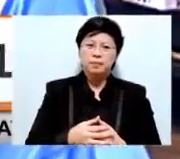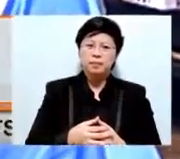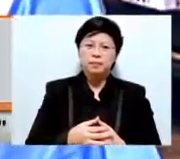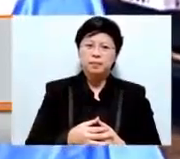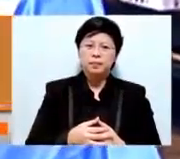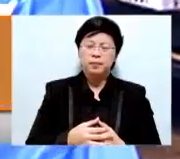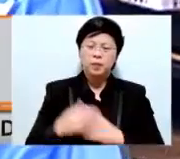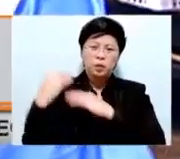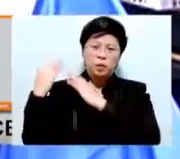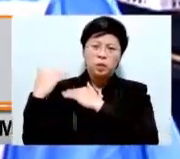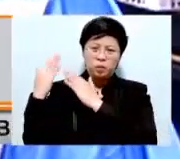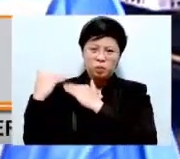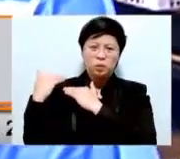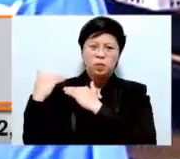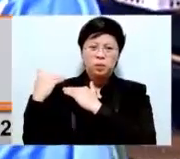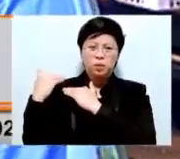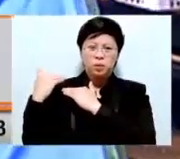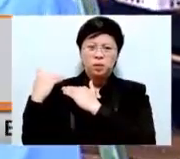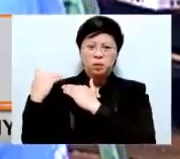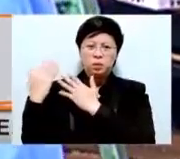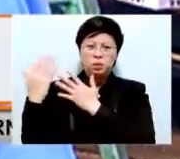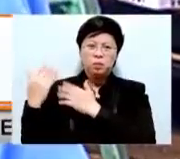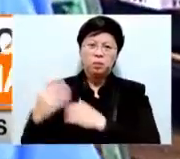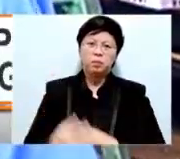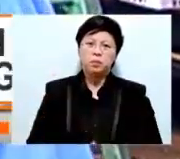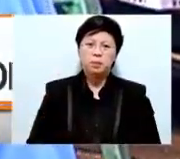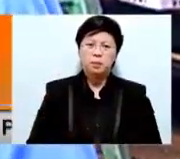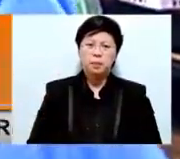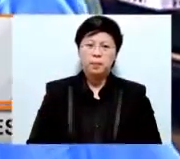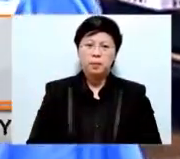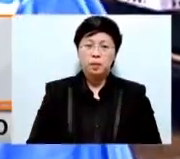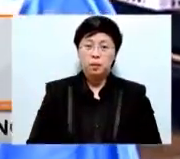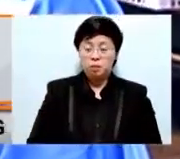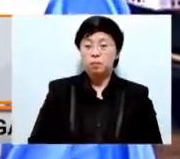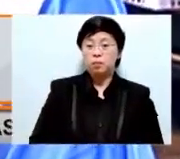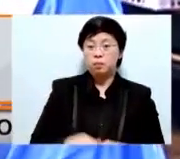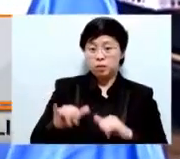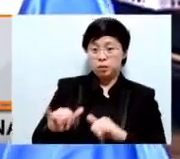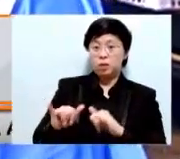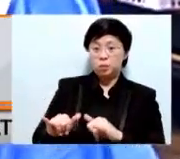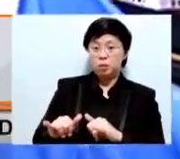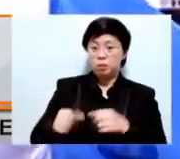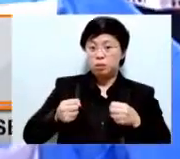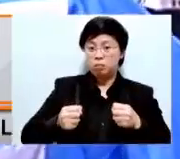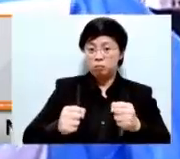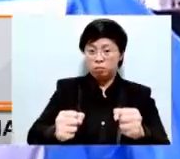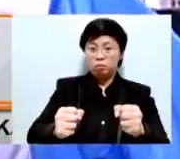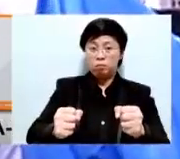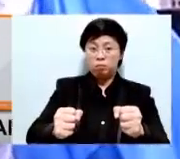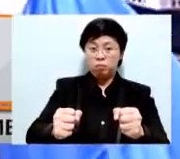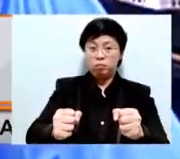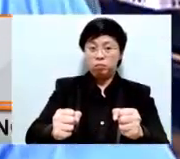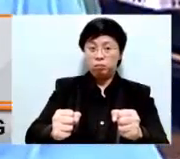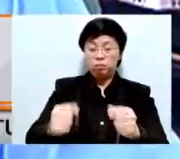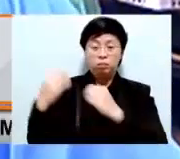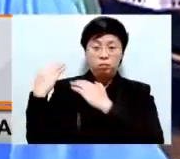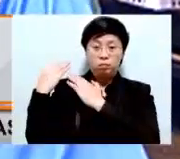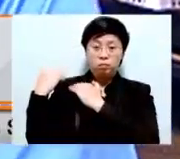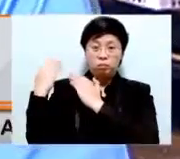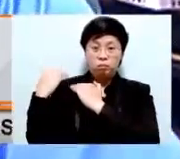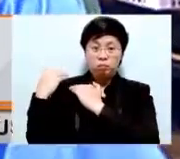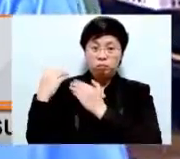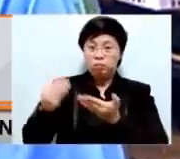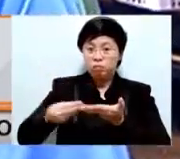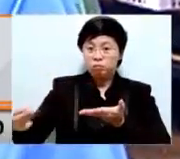kami talaga. Kasi kaya nga kami nandito sa bangketa. Kasi ang inaasahan namin, yung mga bigayan